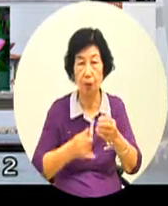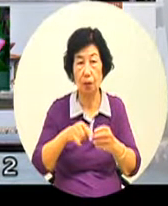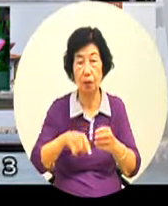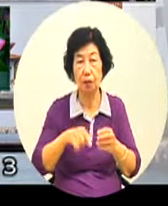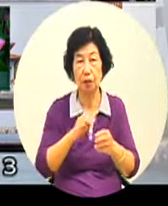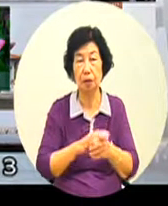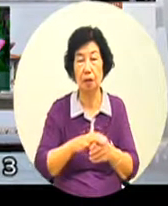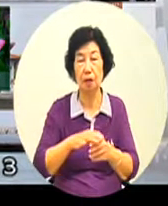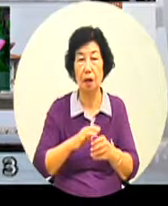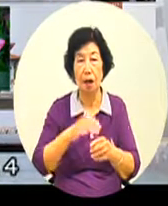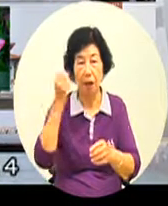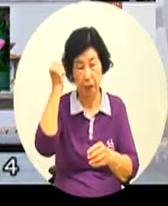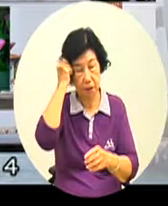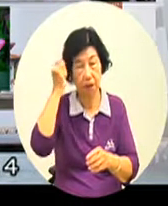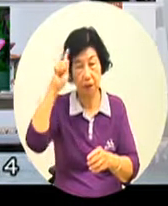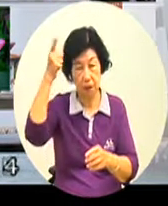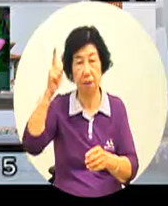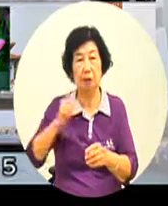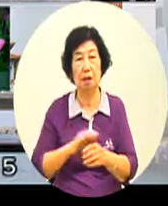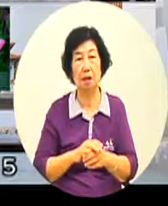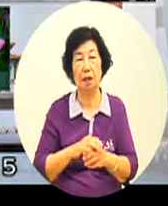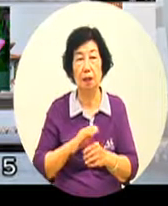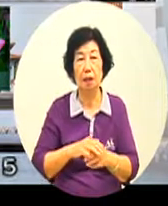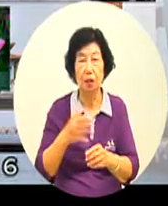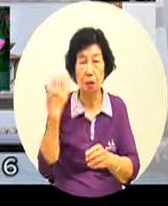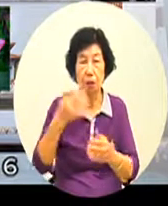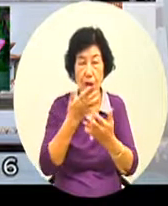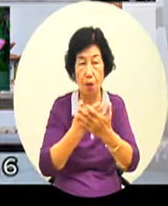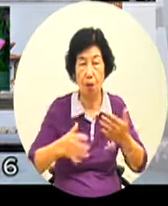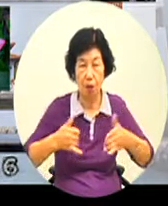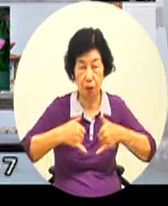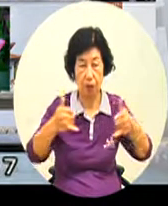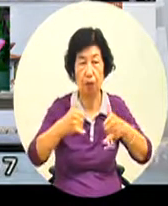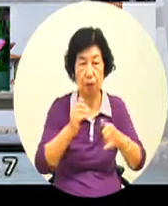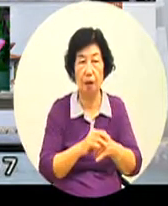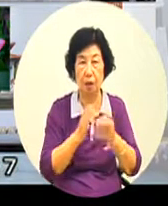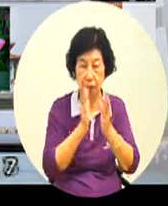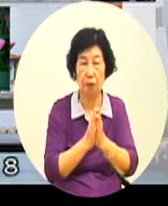属，中龄池并设有网路祭拜，随时可以